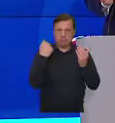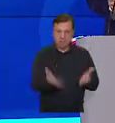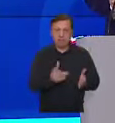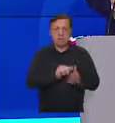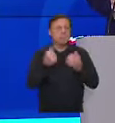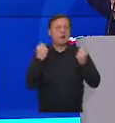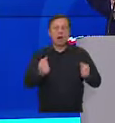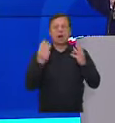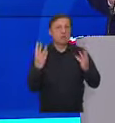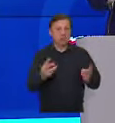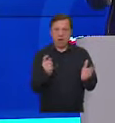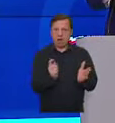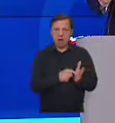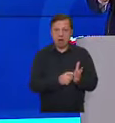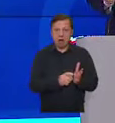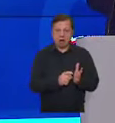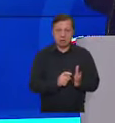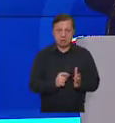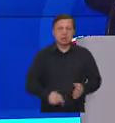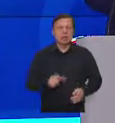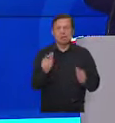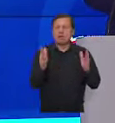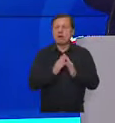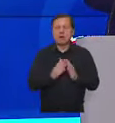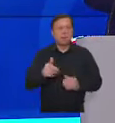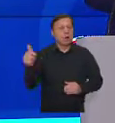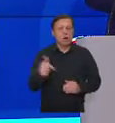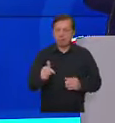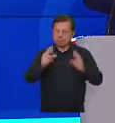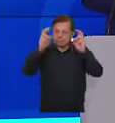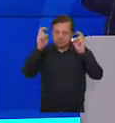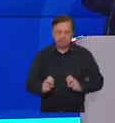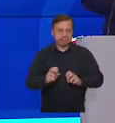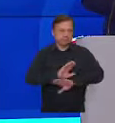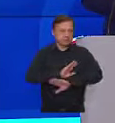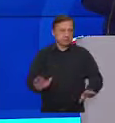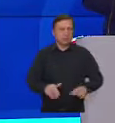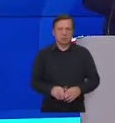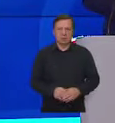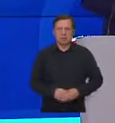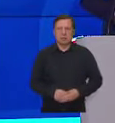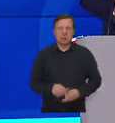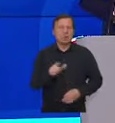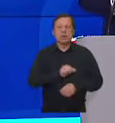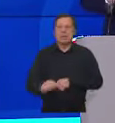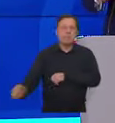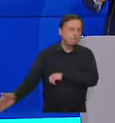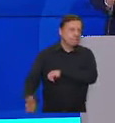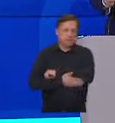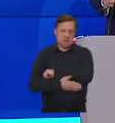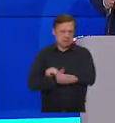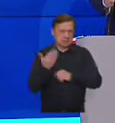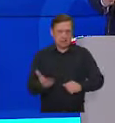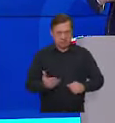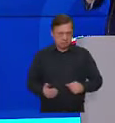ważne dla dochowania tej kwarantanny. To rzecz o charakterze fundamentalnym, bo jak dzisiaj